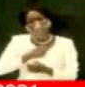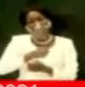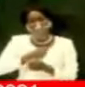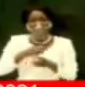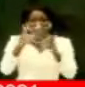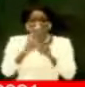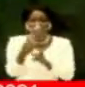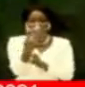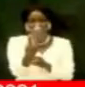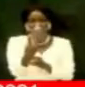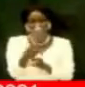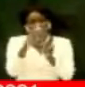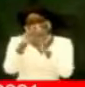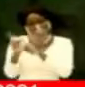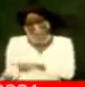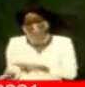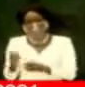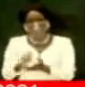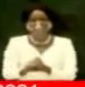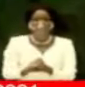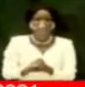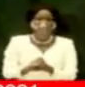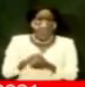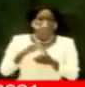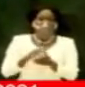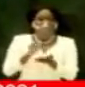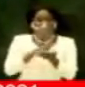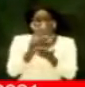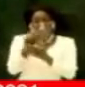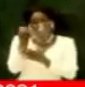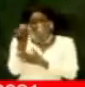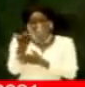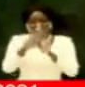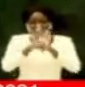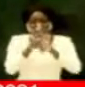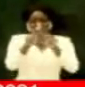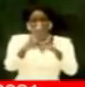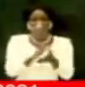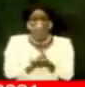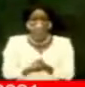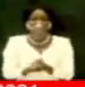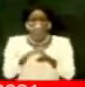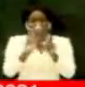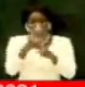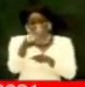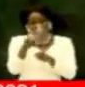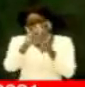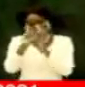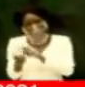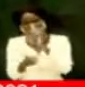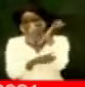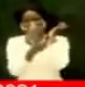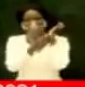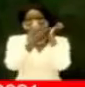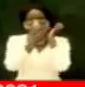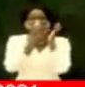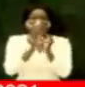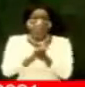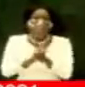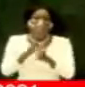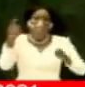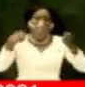Dataya, Mzatu, Malawi Mozi, Amenua Marida, Kuntenda Mene, Dipa Meneva, Amalida, Ogucholo.